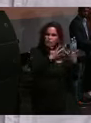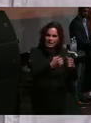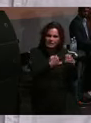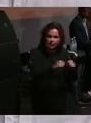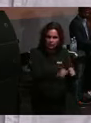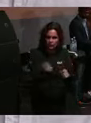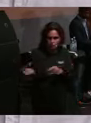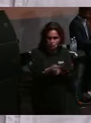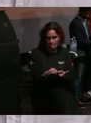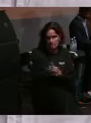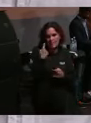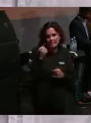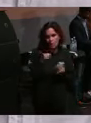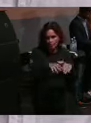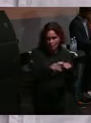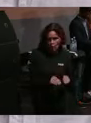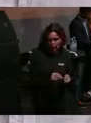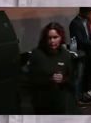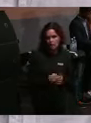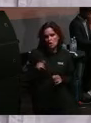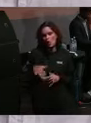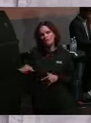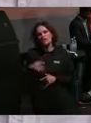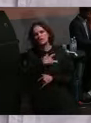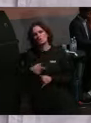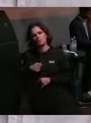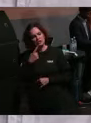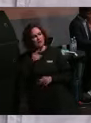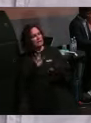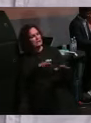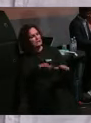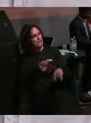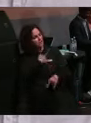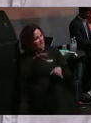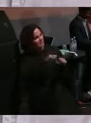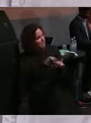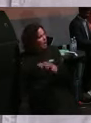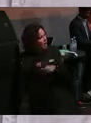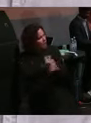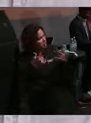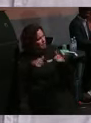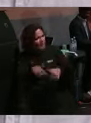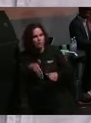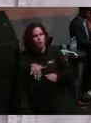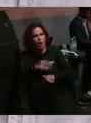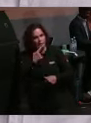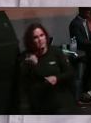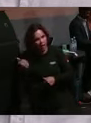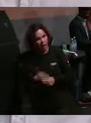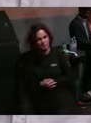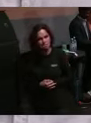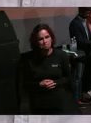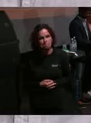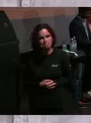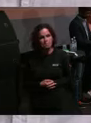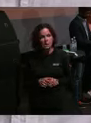i fjor vår, så sa fylkesordføreren vår, ikke noe knussel, vi tek dem alle 7 her på Sørlandet. Og det kan jo, altså det